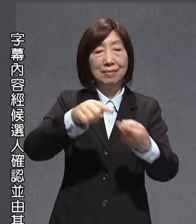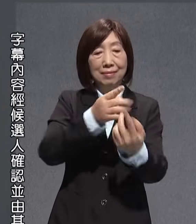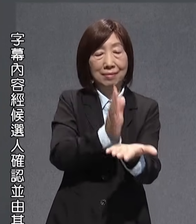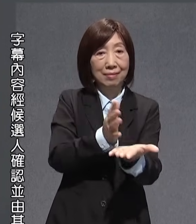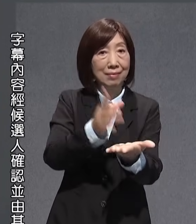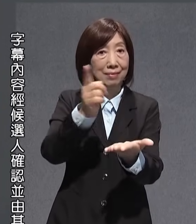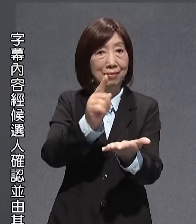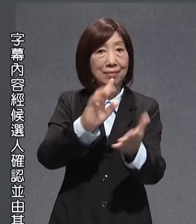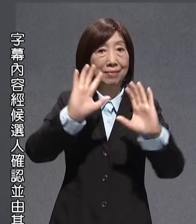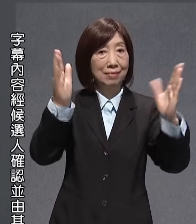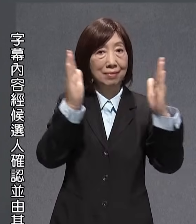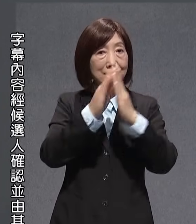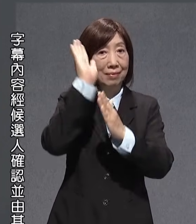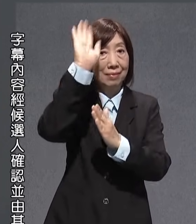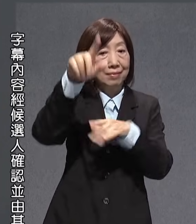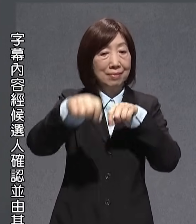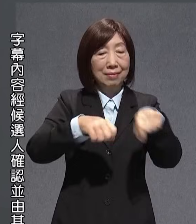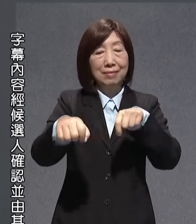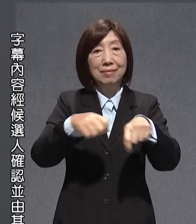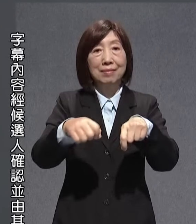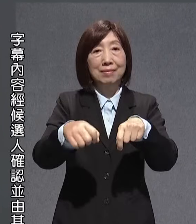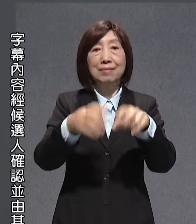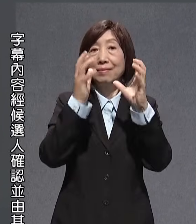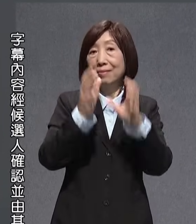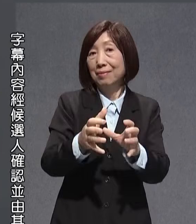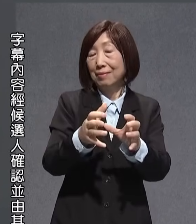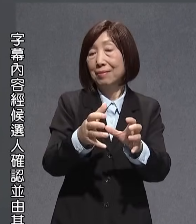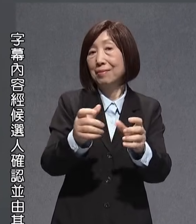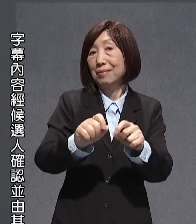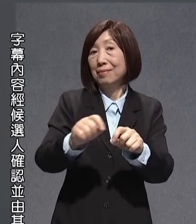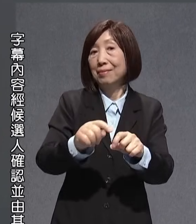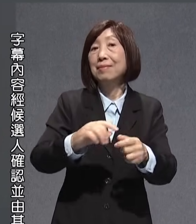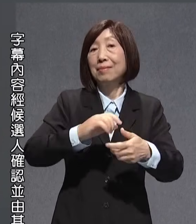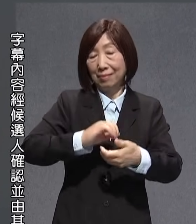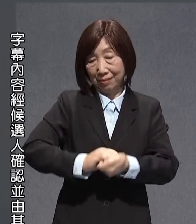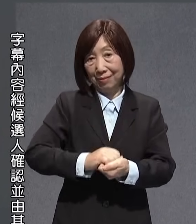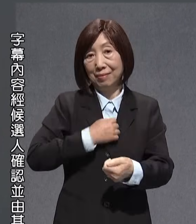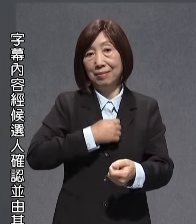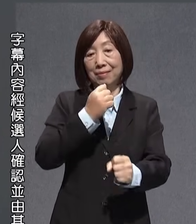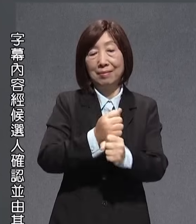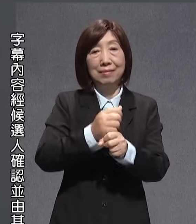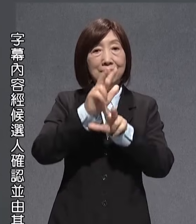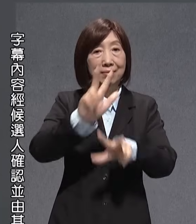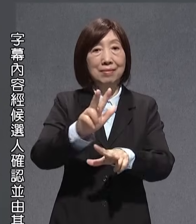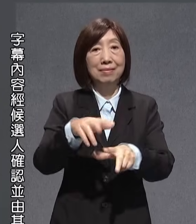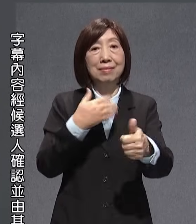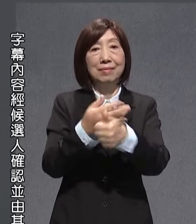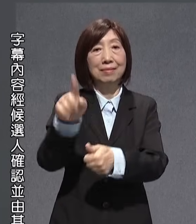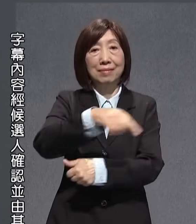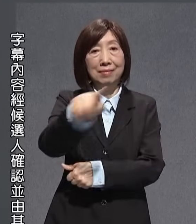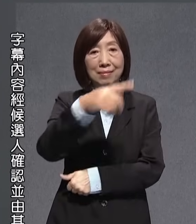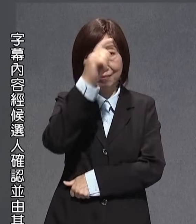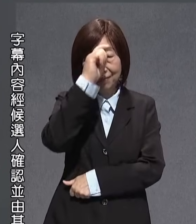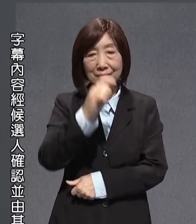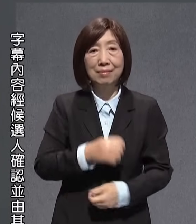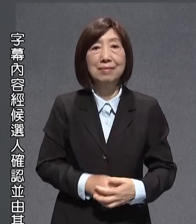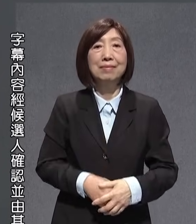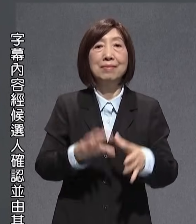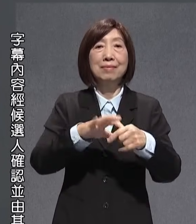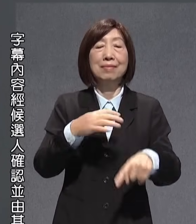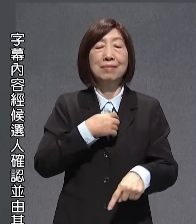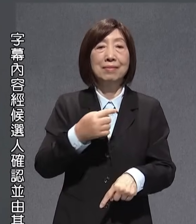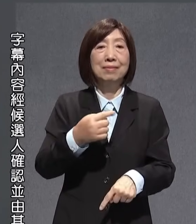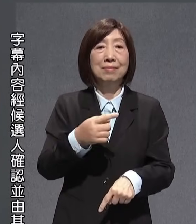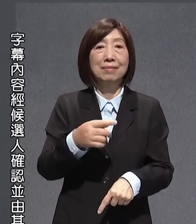图以及国家建设计划，用具体的行动带给人民希望。因此，在上一